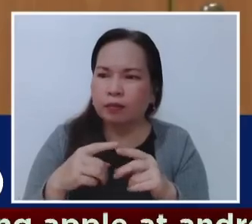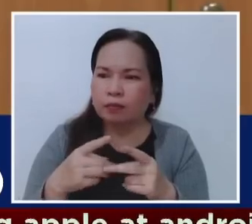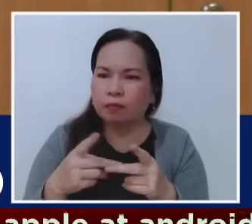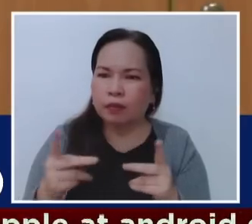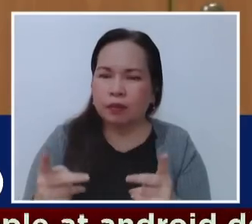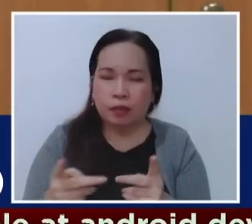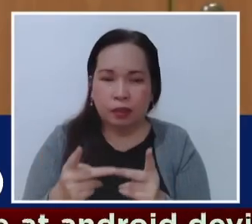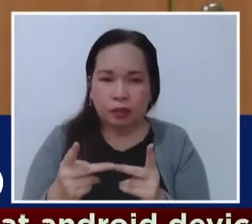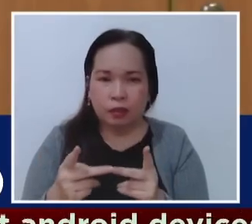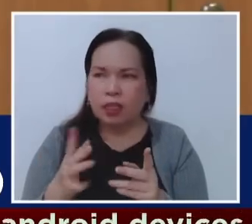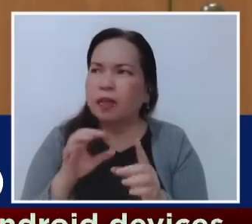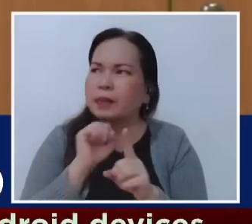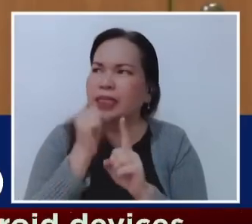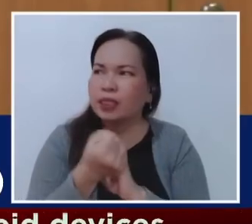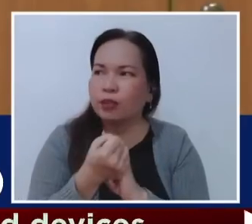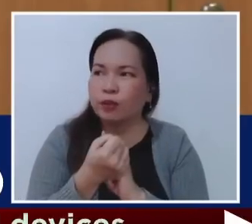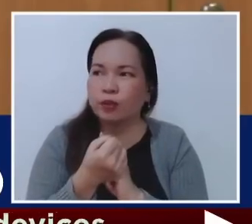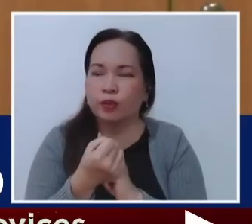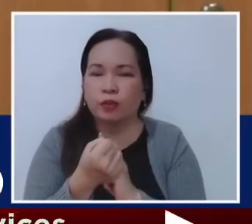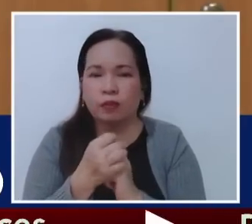isang